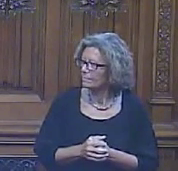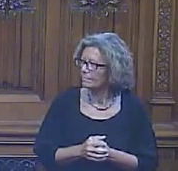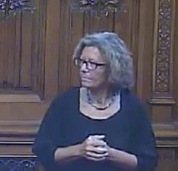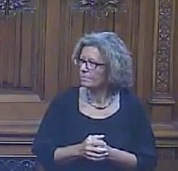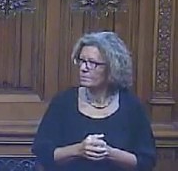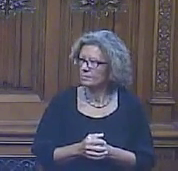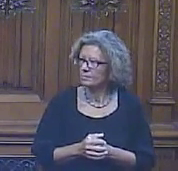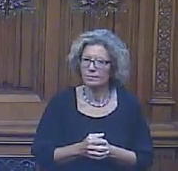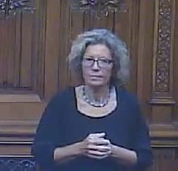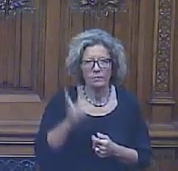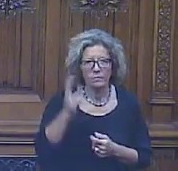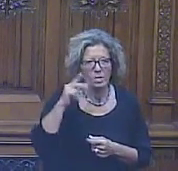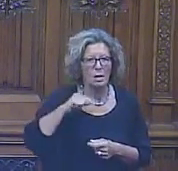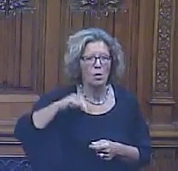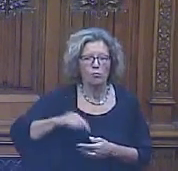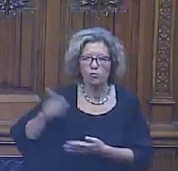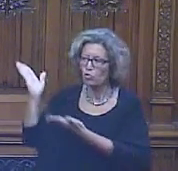Werter Herr Vorsitzender,